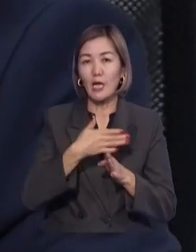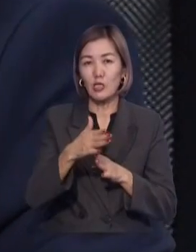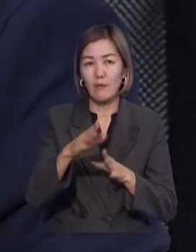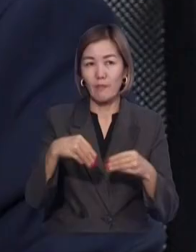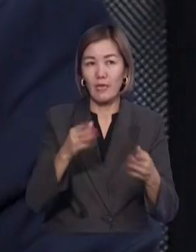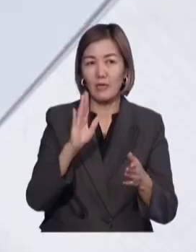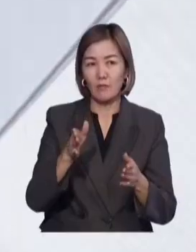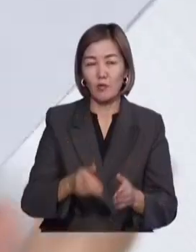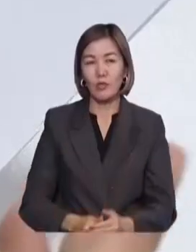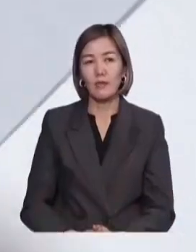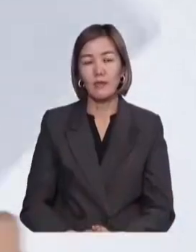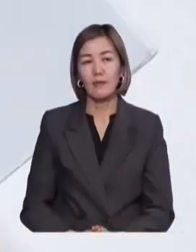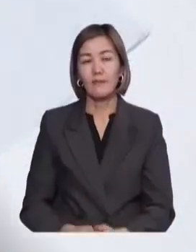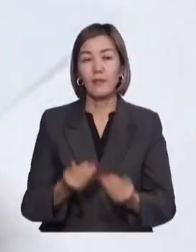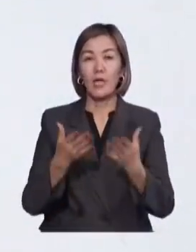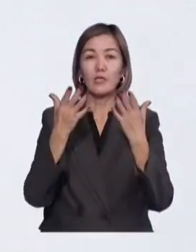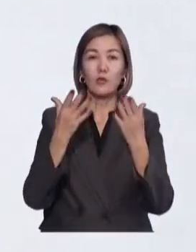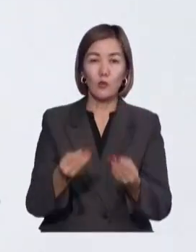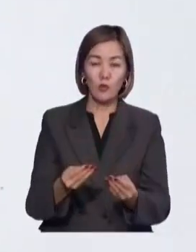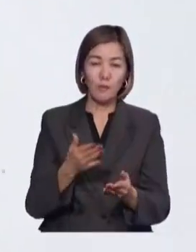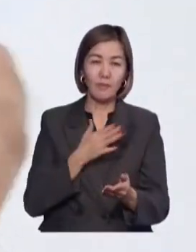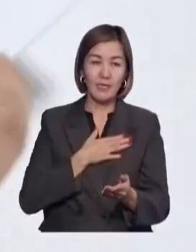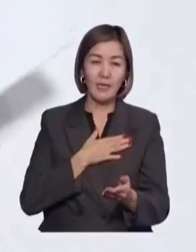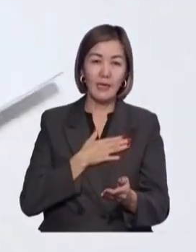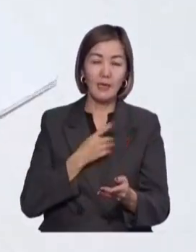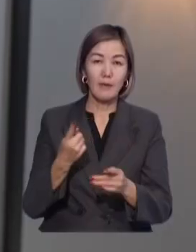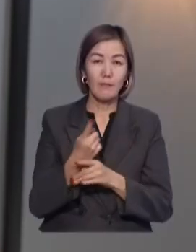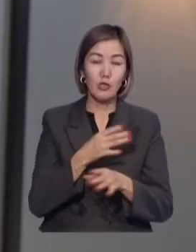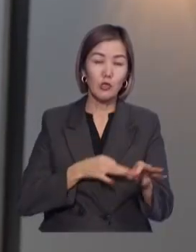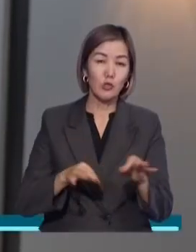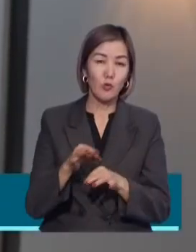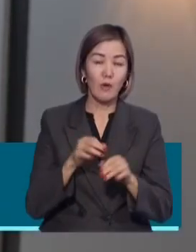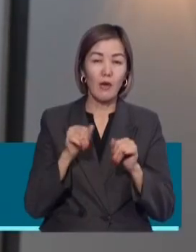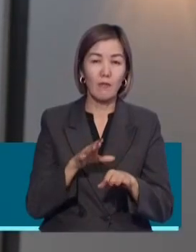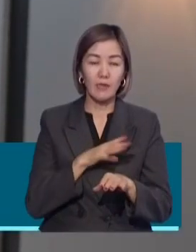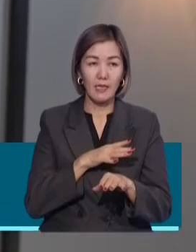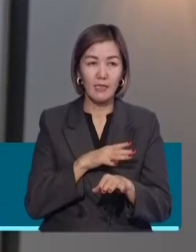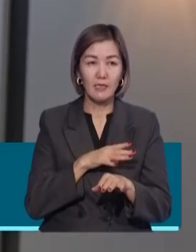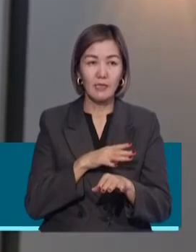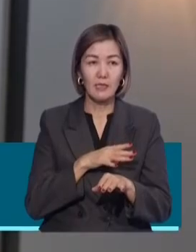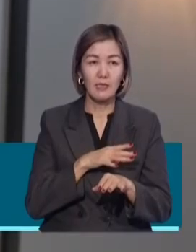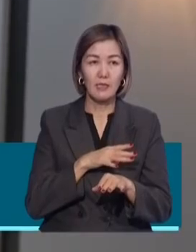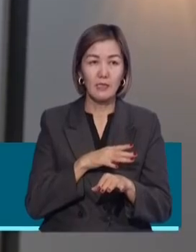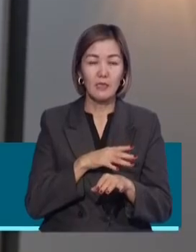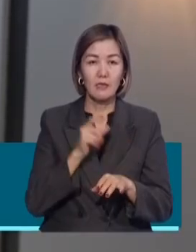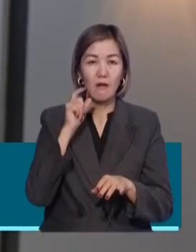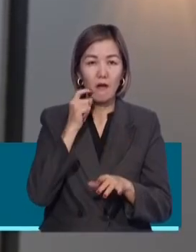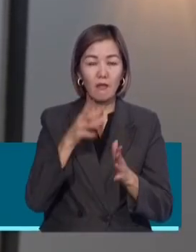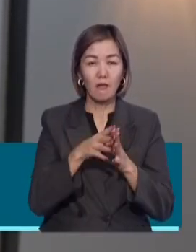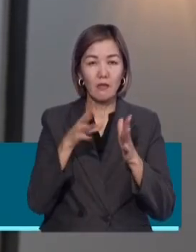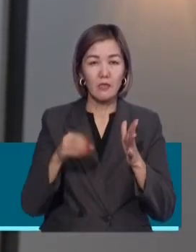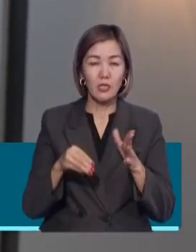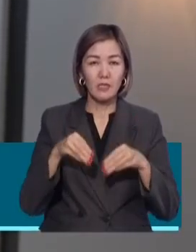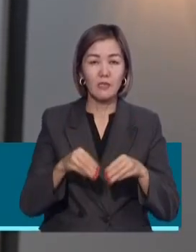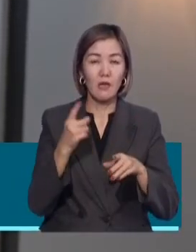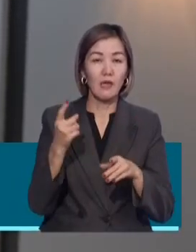дейді мамандар. Қазіргі таңда бізге мына бірінші жоба қабылдадық. Жоба жаңағы қант қылшасын егумен айналысатын